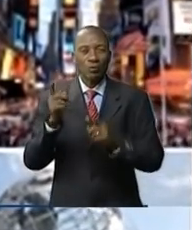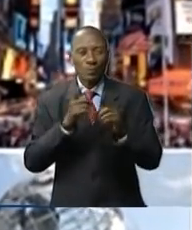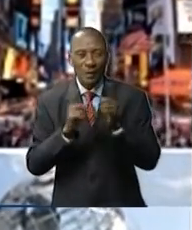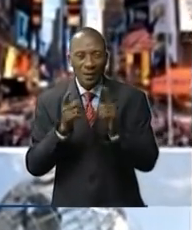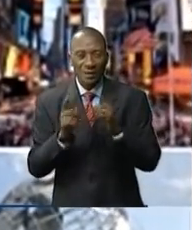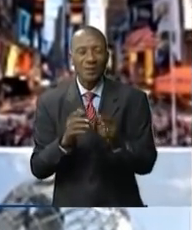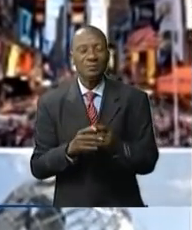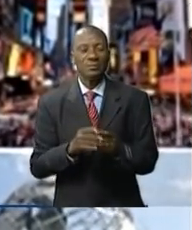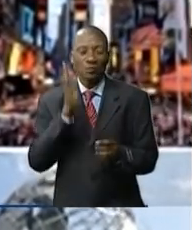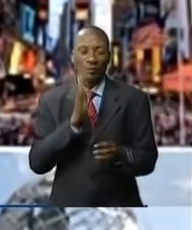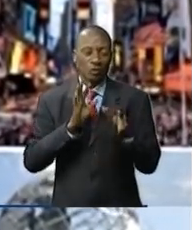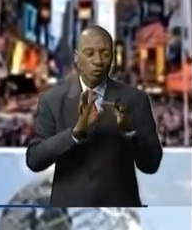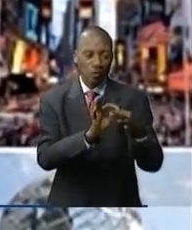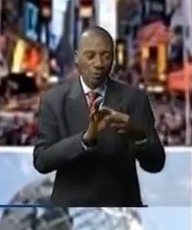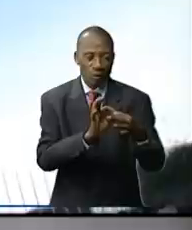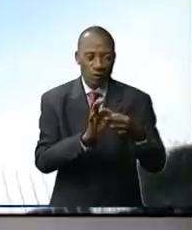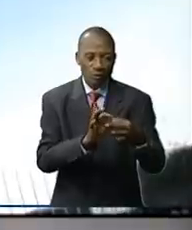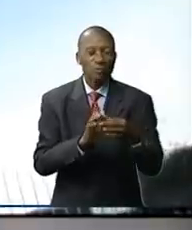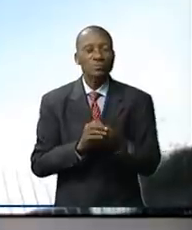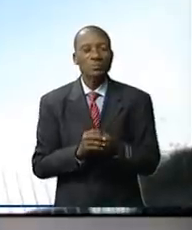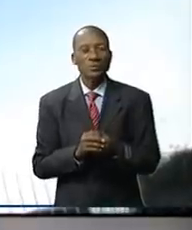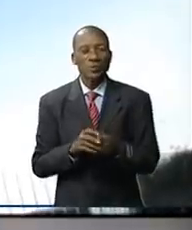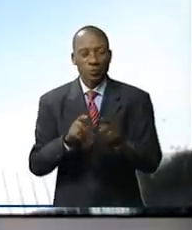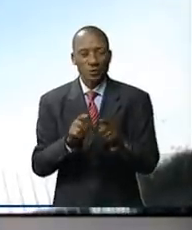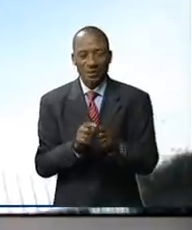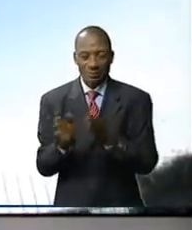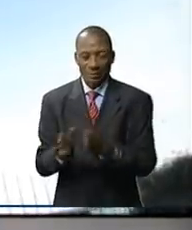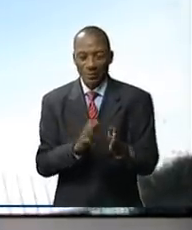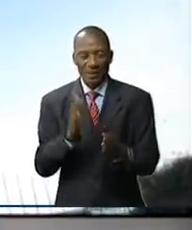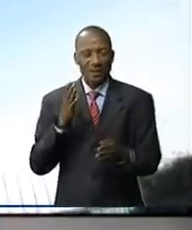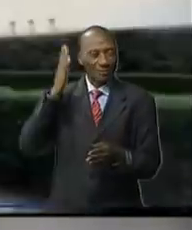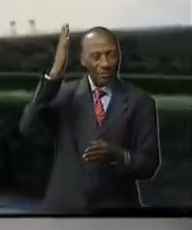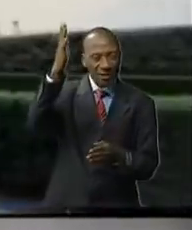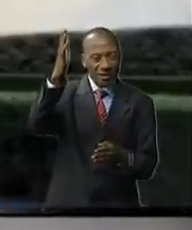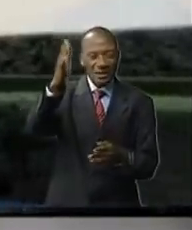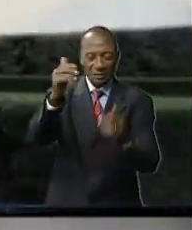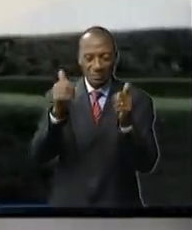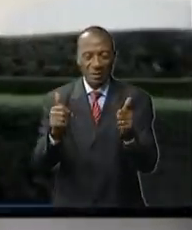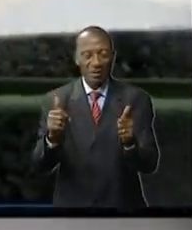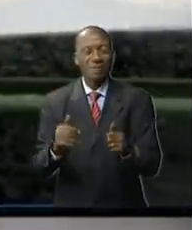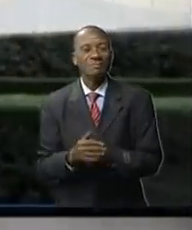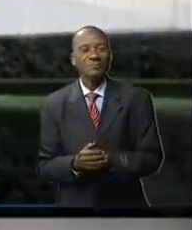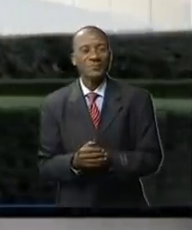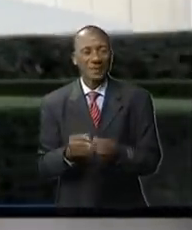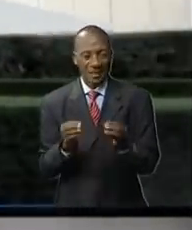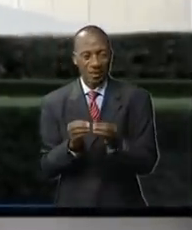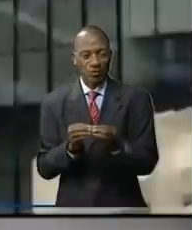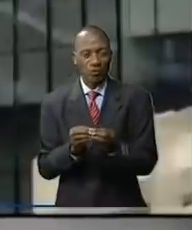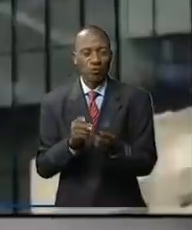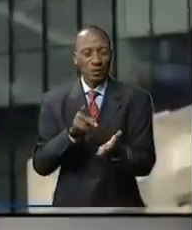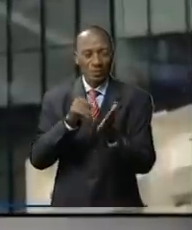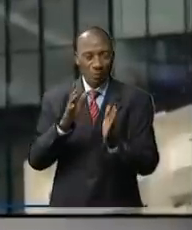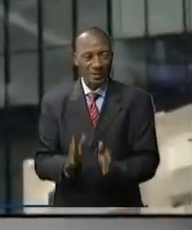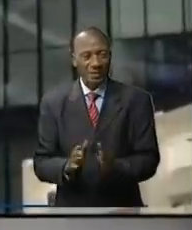passerelles de collaboration et ouvrir de voies à un avenir harmonieux. Un rendez-vous diplomatique qui permettra encore une fois de